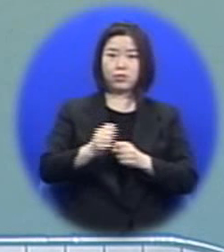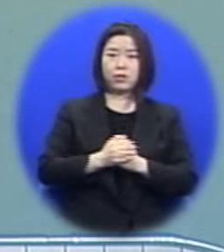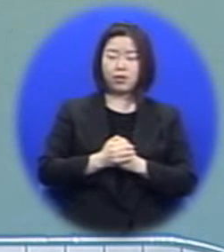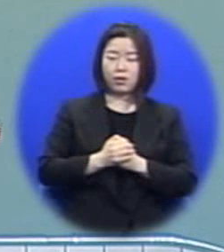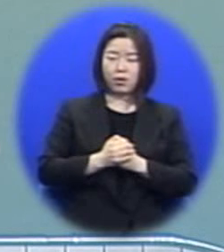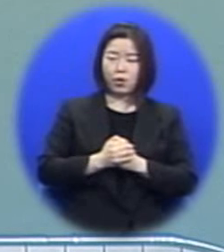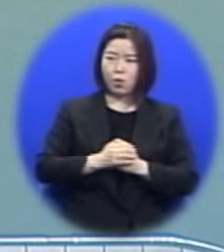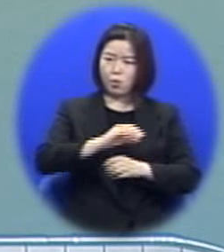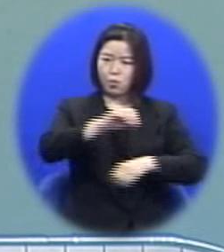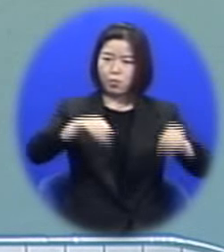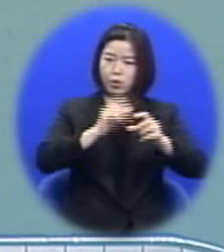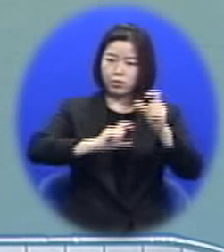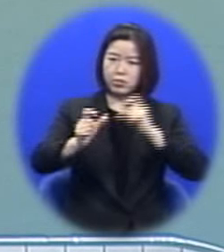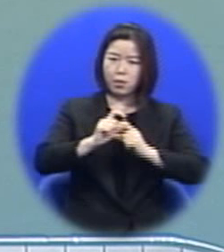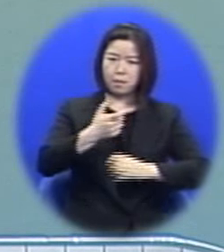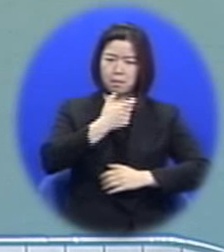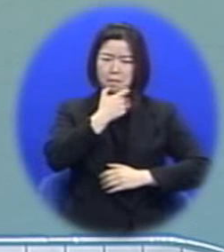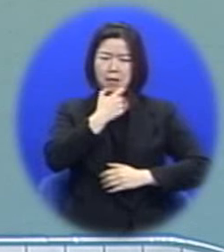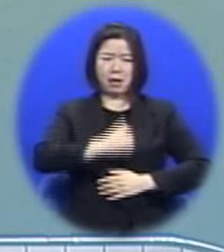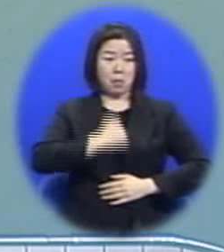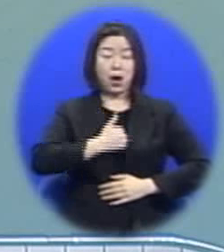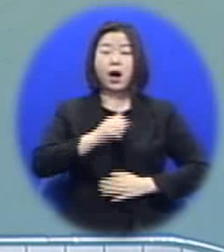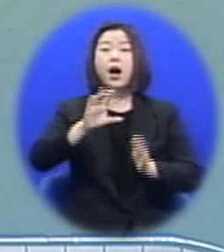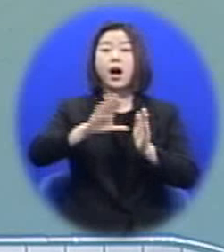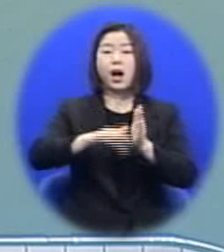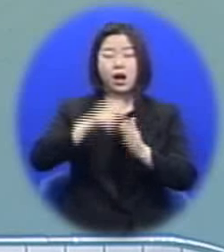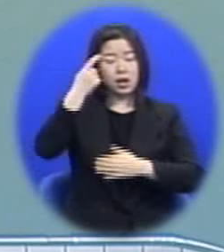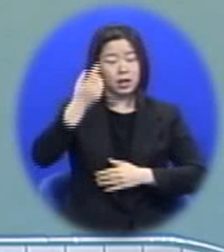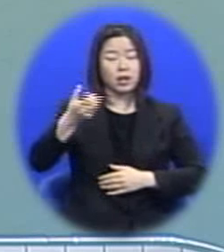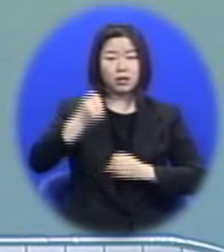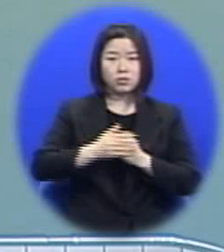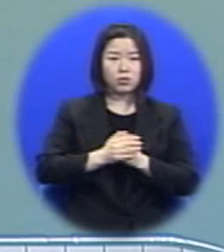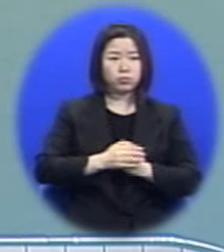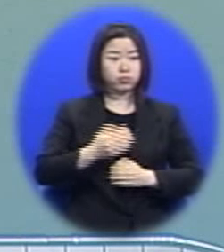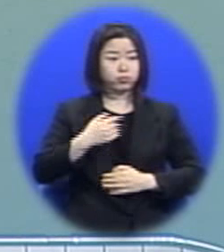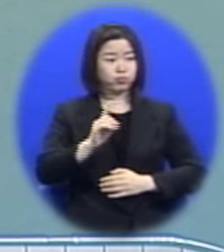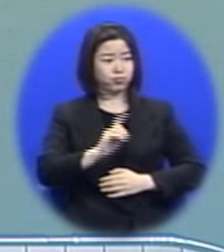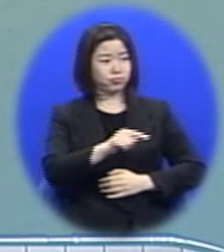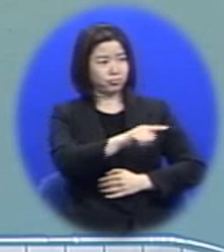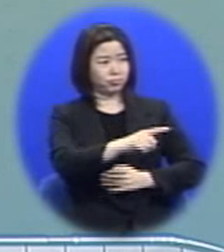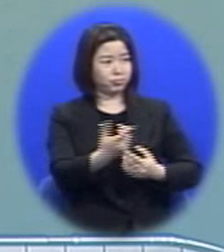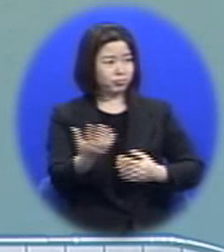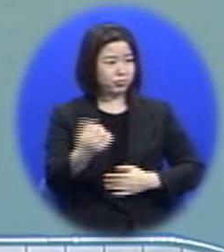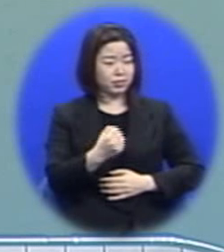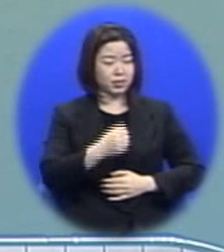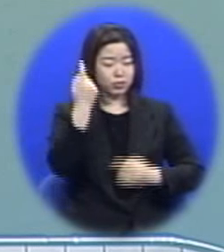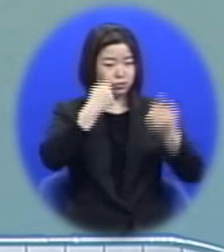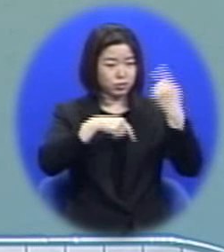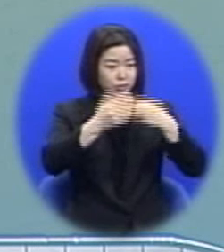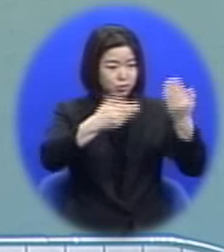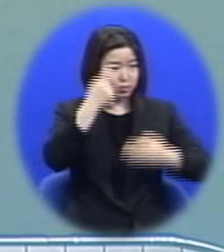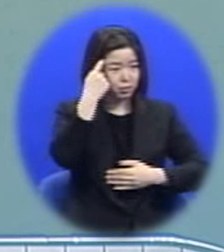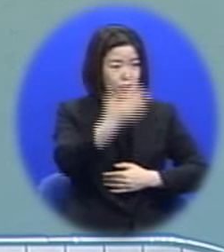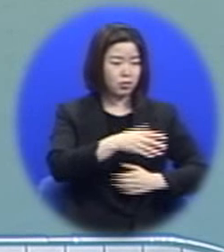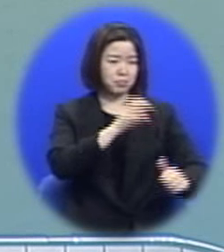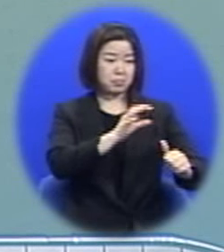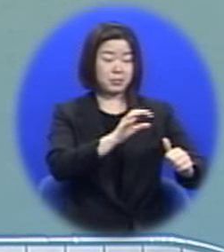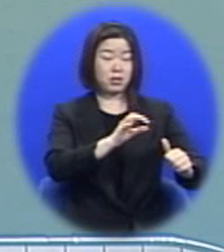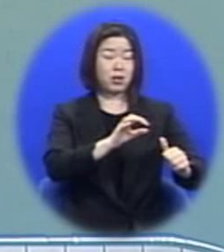심지어 언짢게 생각합니다. 아니 뭘 그런 걸 가지고 상처를 받았다고 이야기하느냐고 야단치는 부모님도